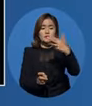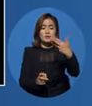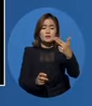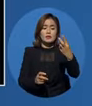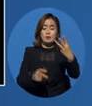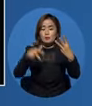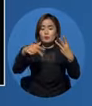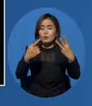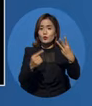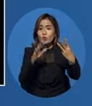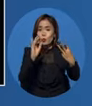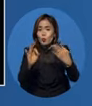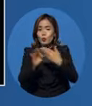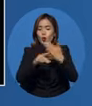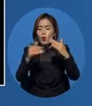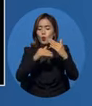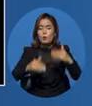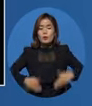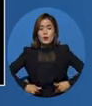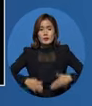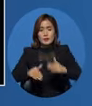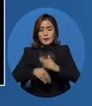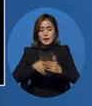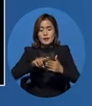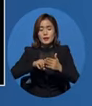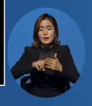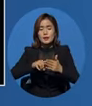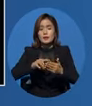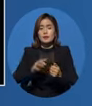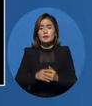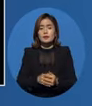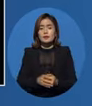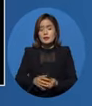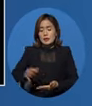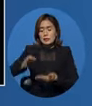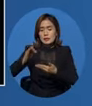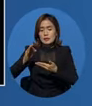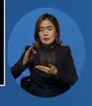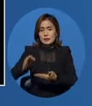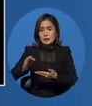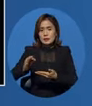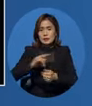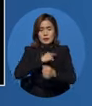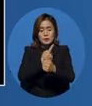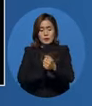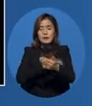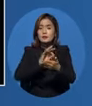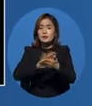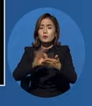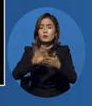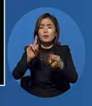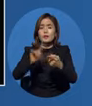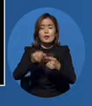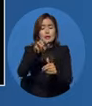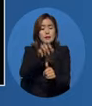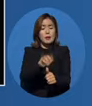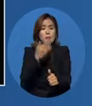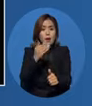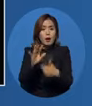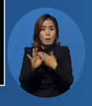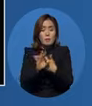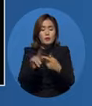00 필요에 의해서 재산권을 어 공금 필요에 의해서 재산권 사용을 제안하면